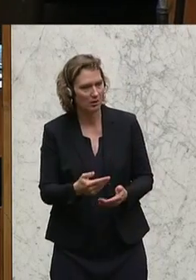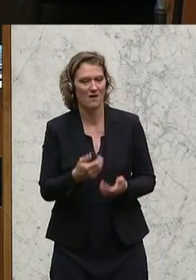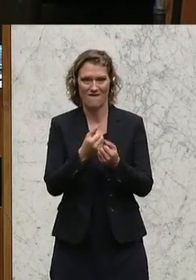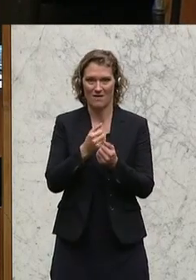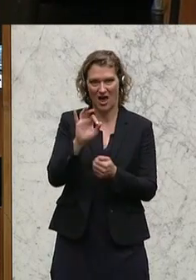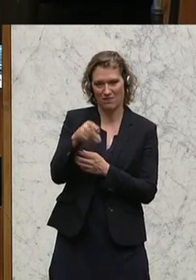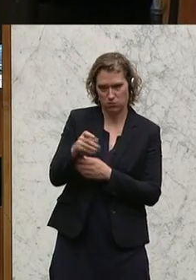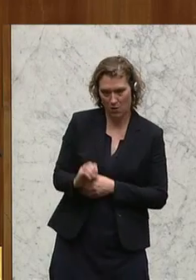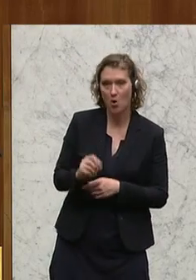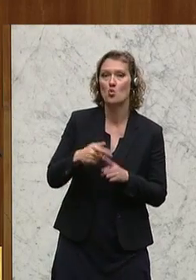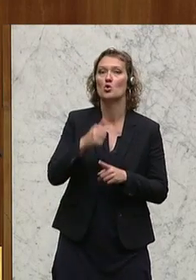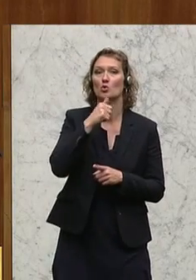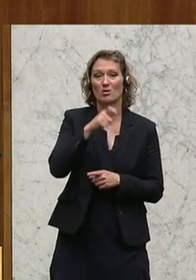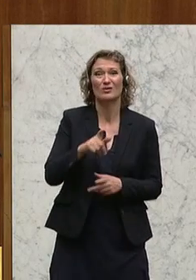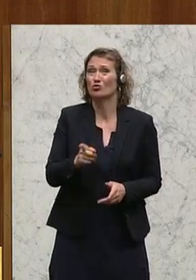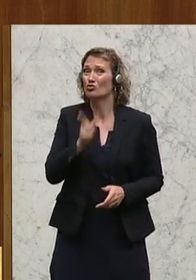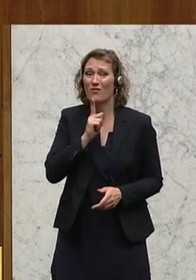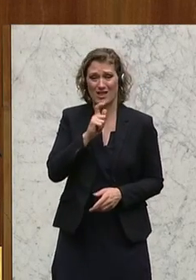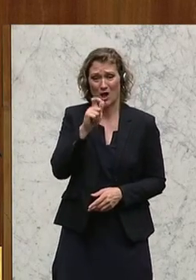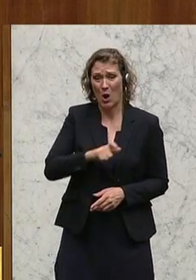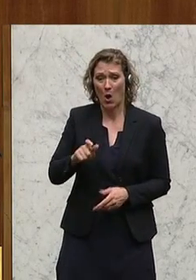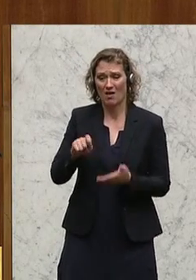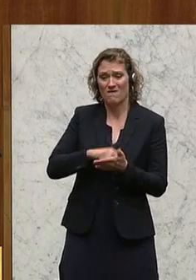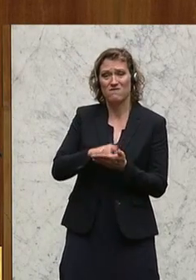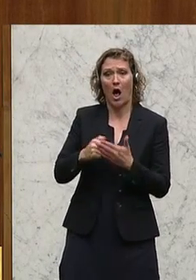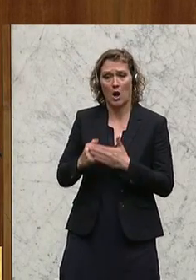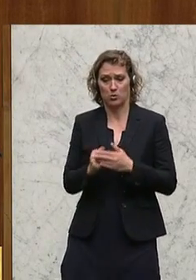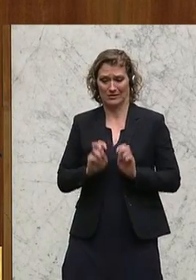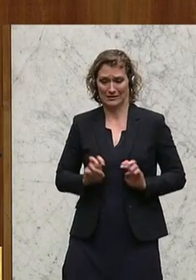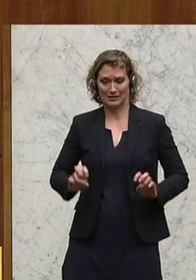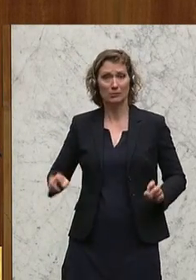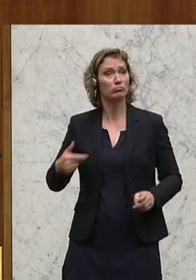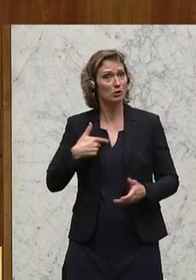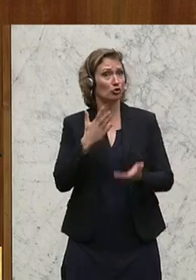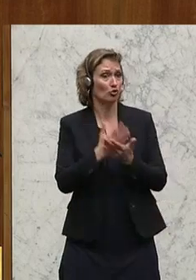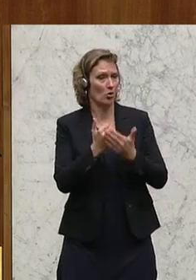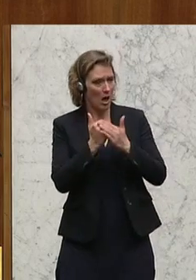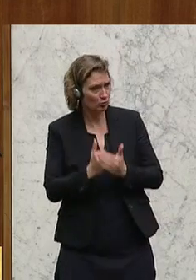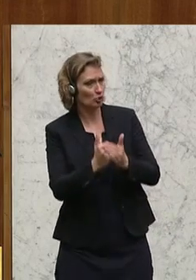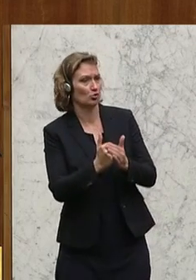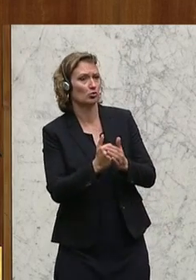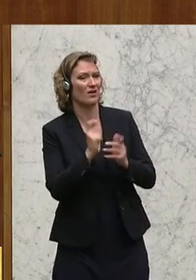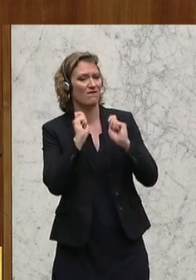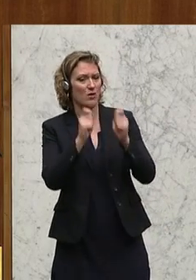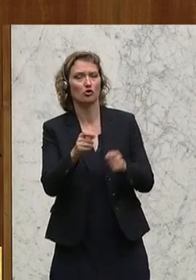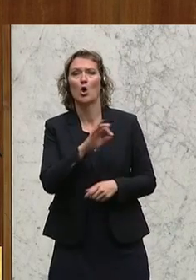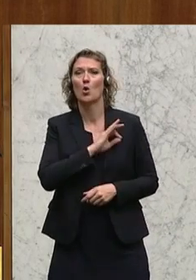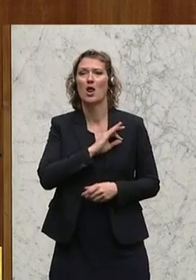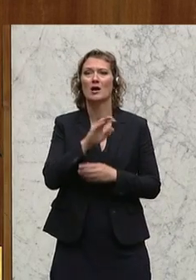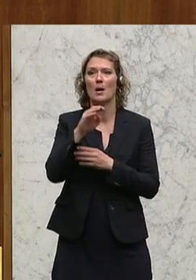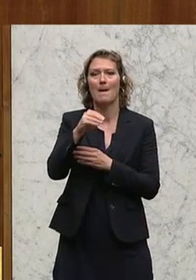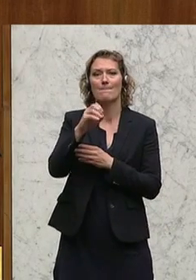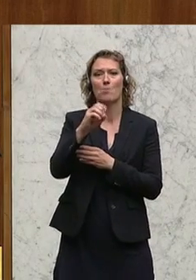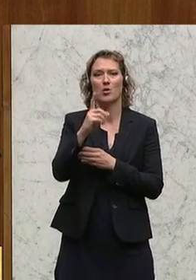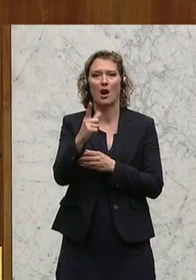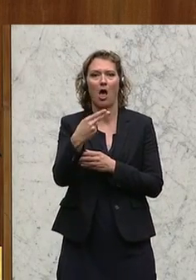Partei, die nicht genügend Wahlbeisitzer stellt. Und ich unterstütze den Vorschlag vom Kollegen Mödelhammer, dass man sich dabei was einfallen